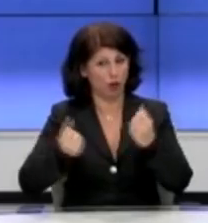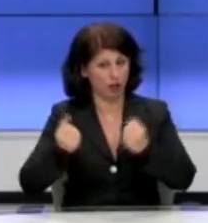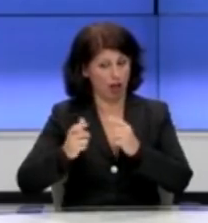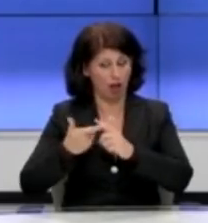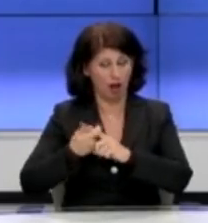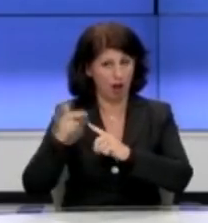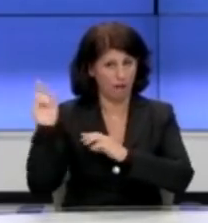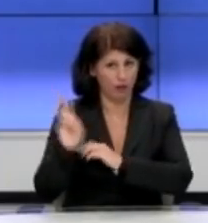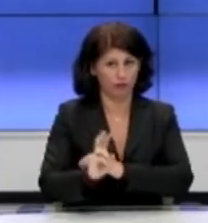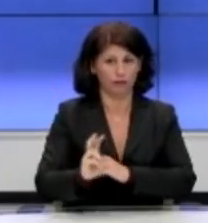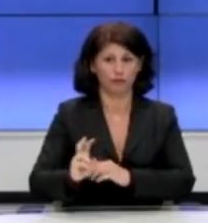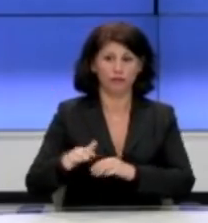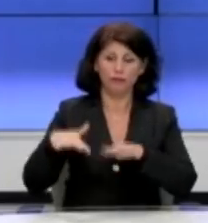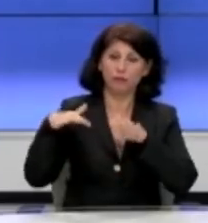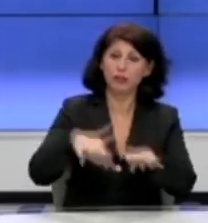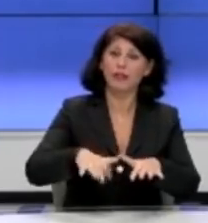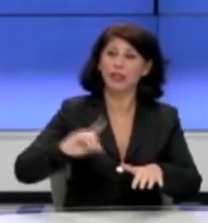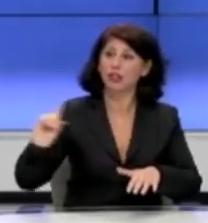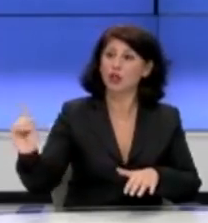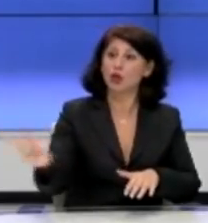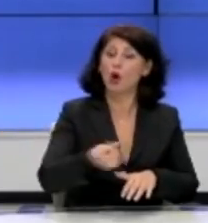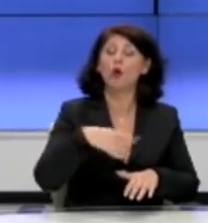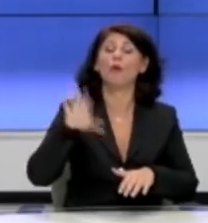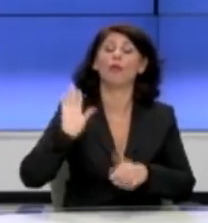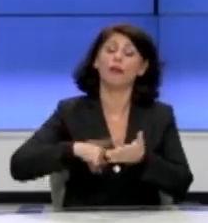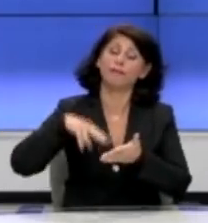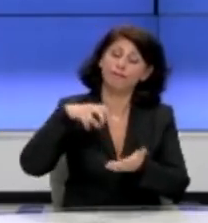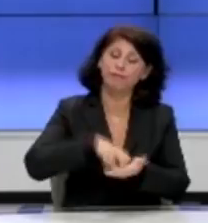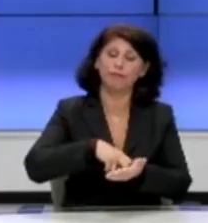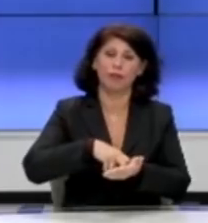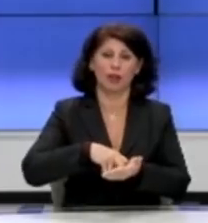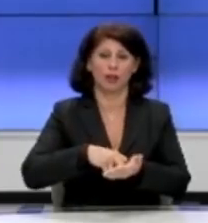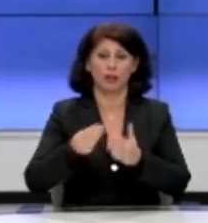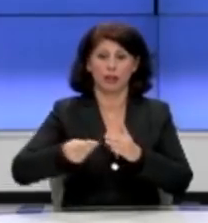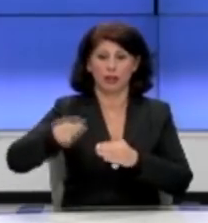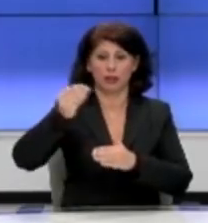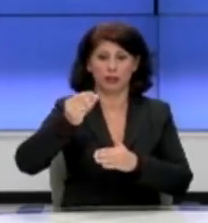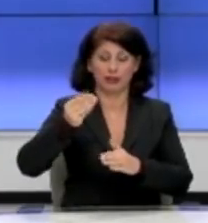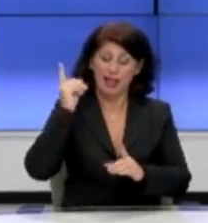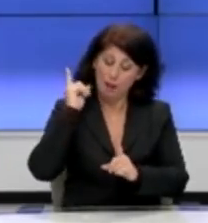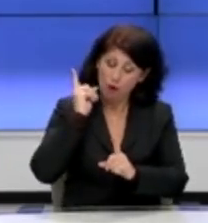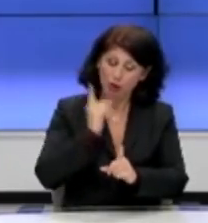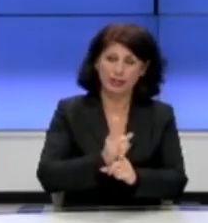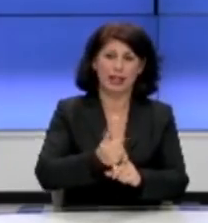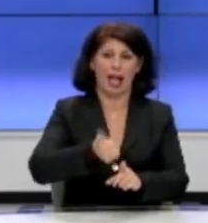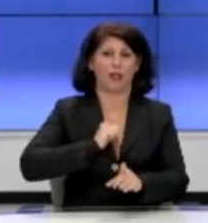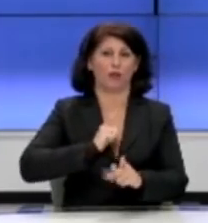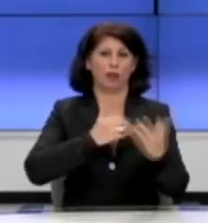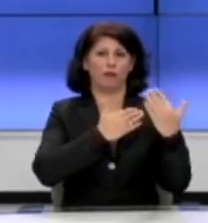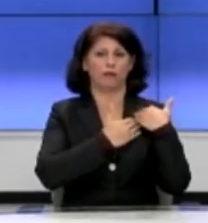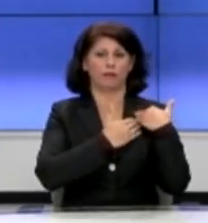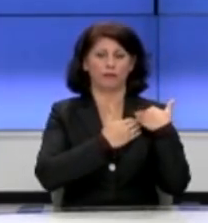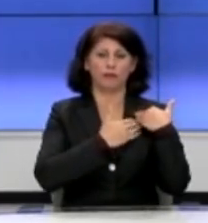περισσότερα λεωφορεία, επιτεθήκατε στους πάντες που δεν υπέκυψαν στον αναρθολογισμό για την αποκλειστικότητα της ατομικής